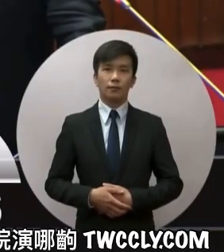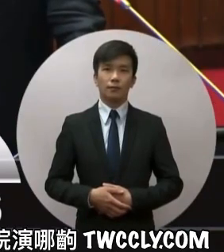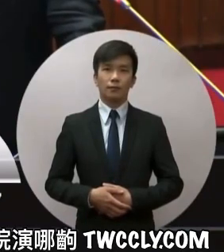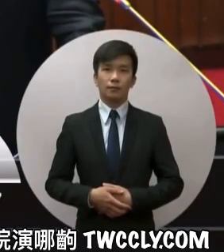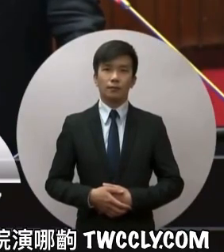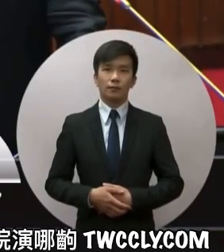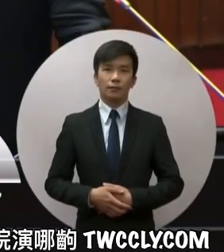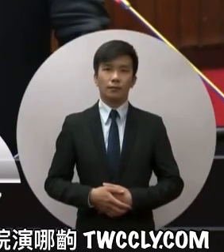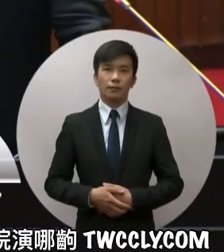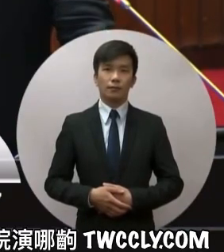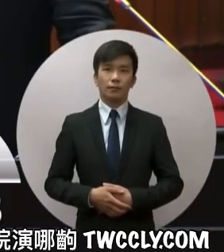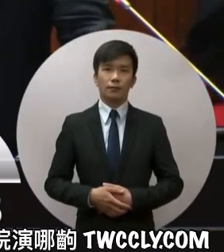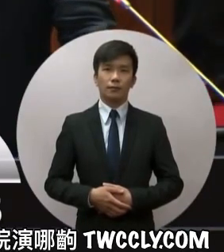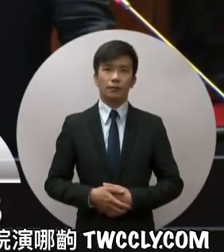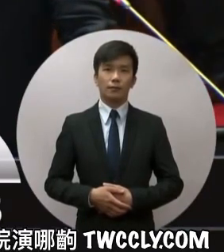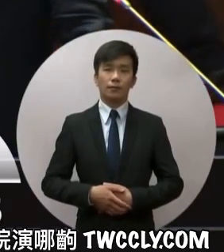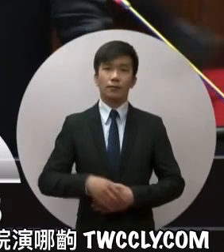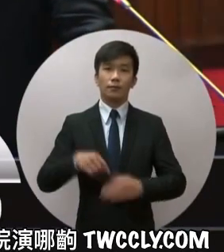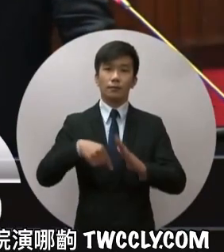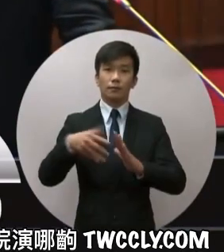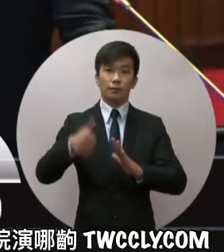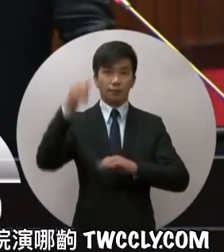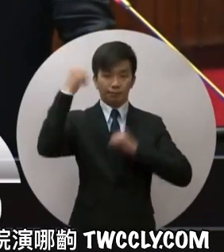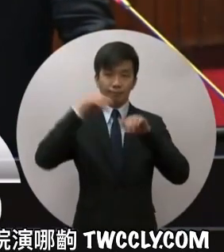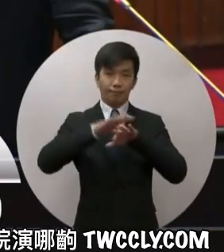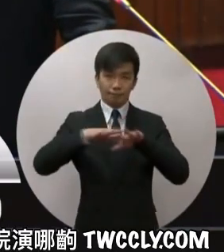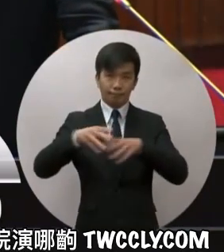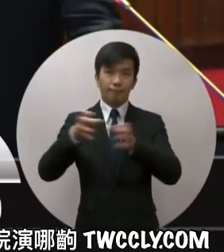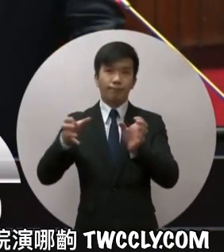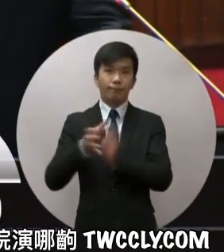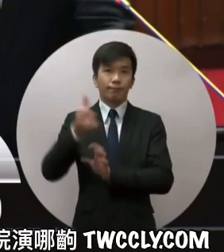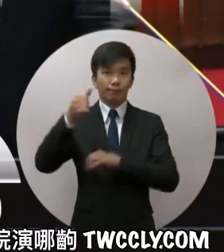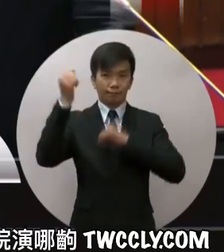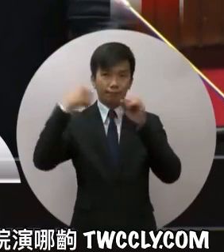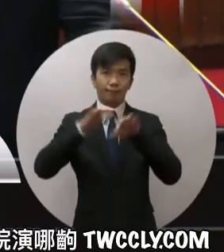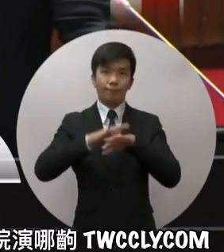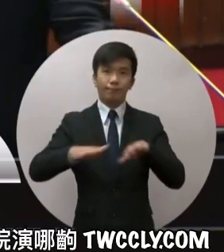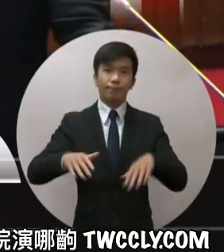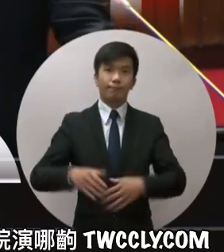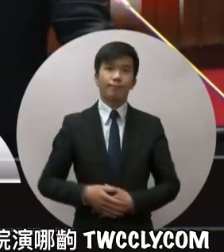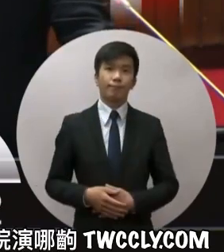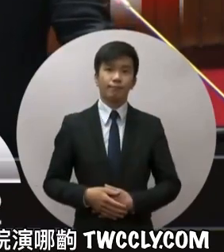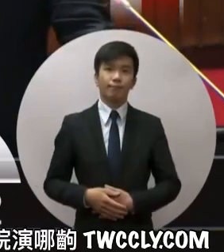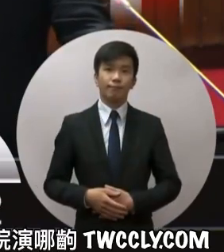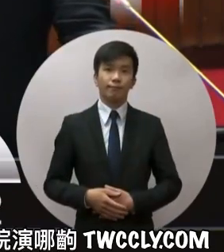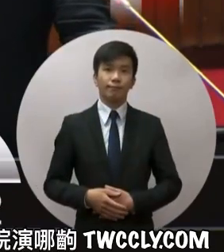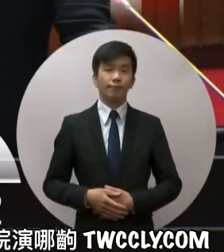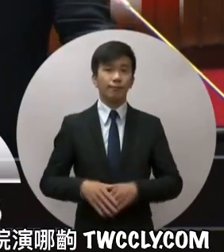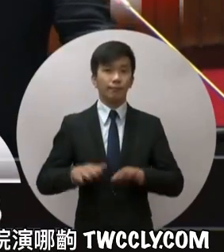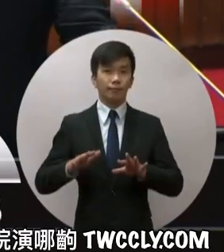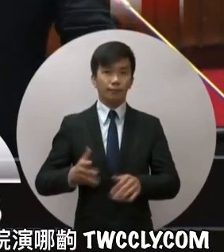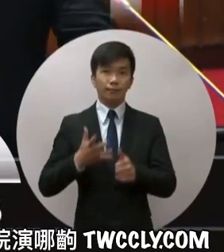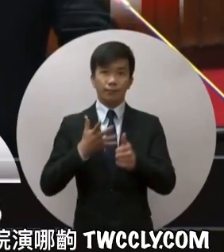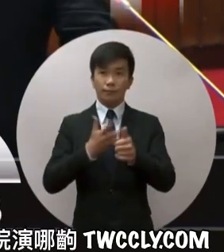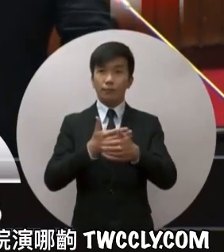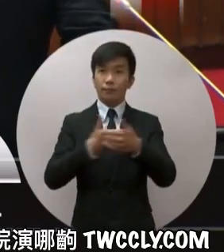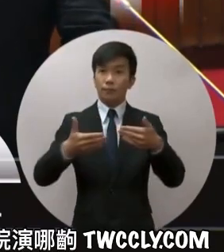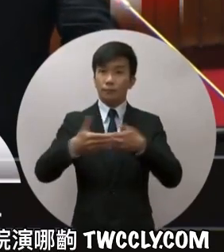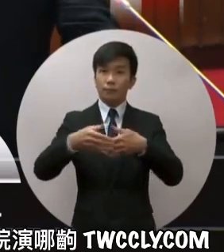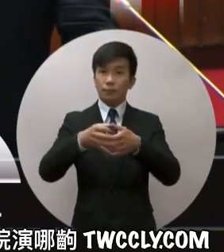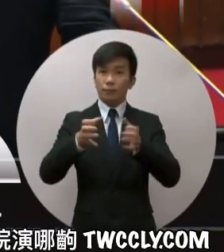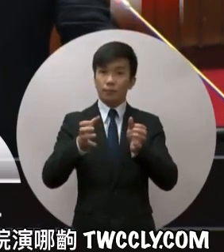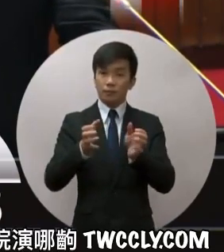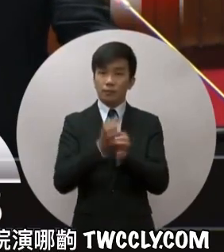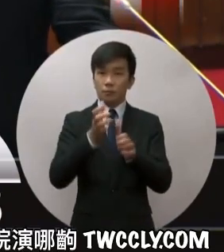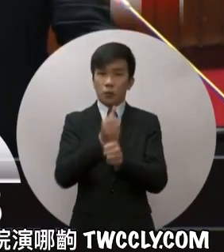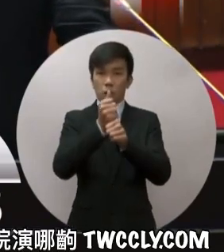請ledge院長早安、部長早安是我想這個我們今天就來進行這個交通組的總